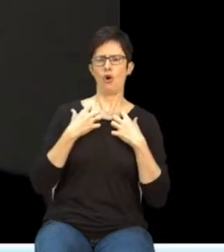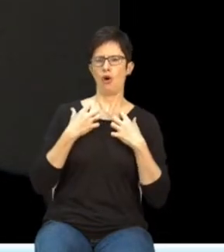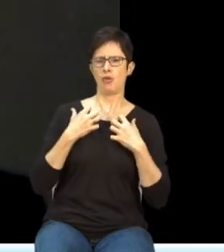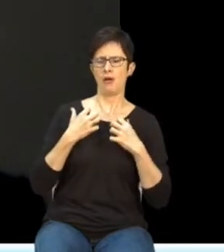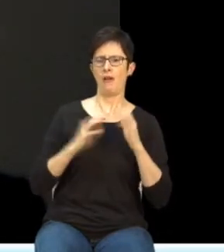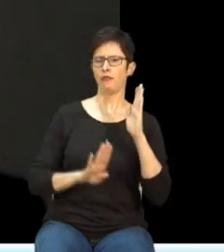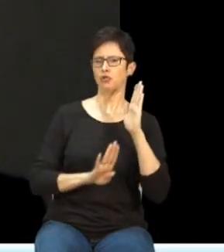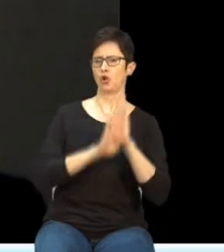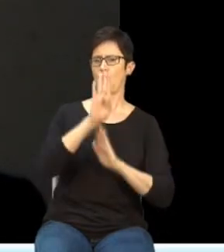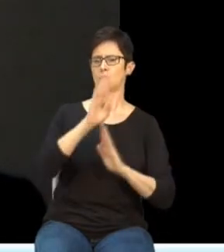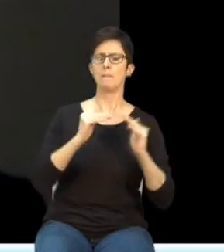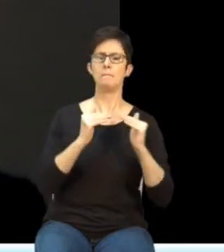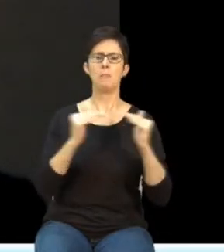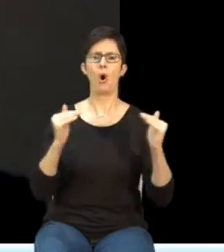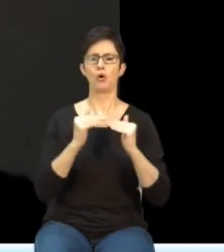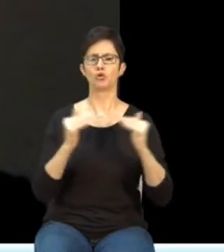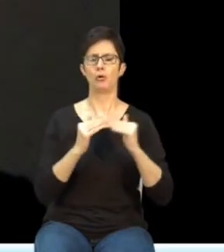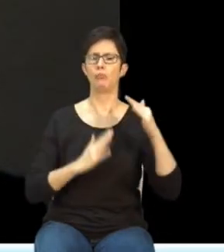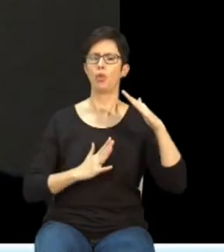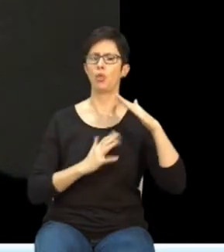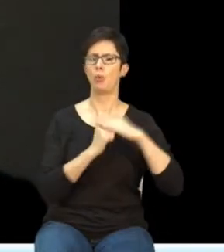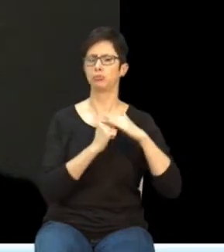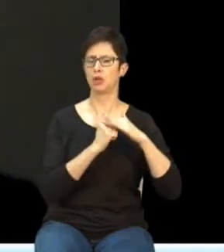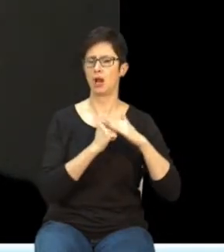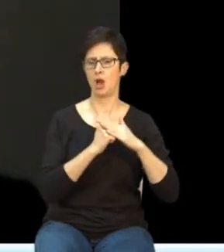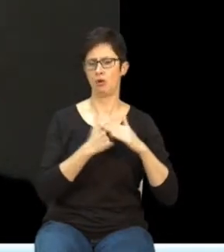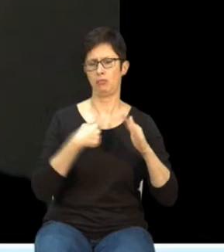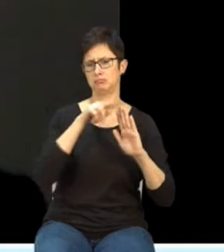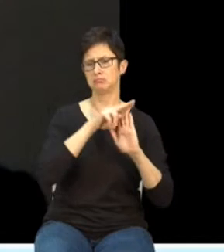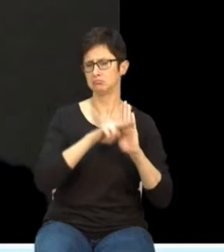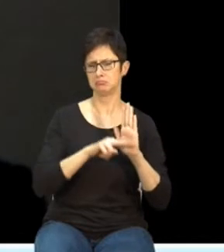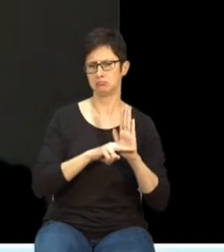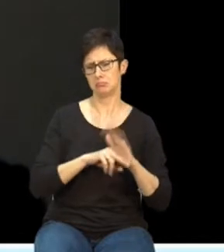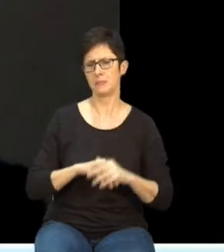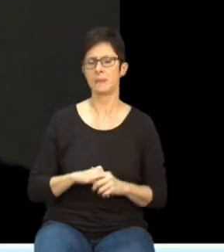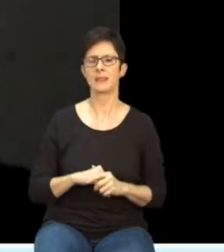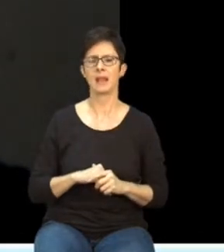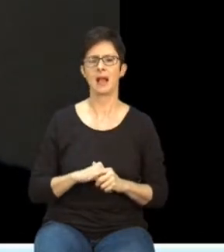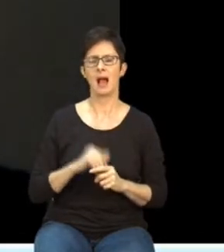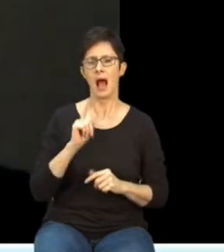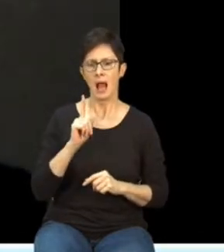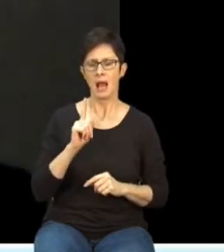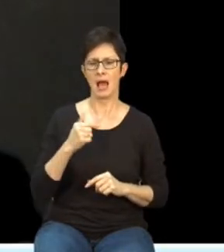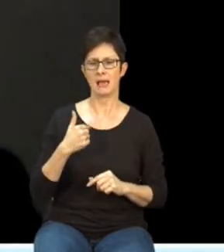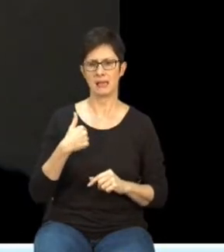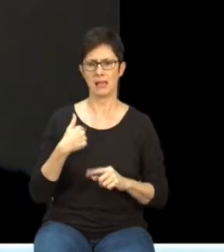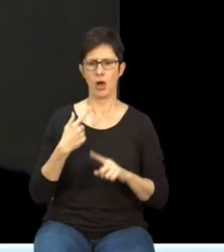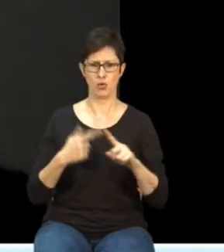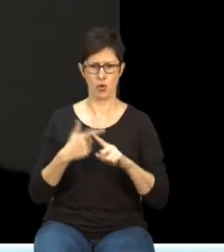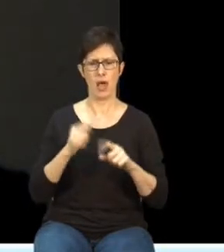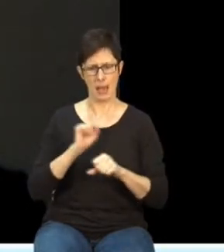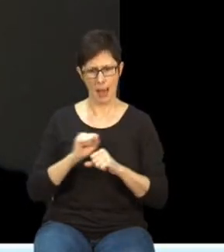poziomu dopuszczalnego w naszym standardzie na to natomiast jestem trochę